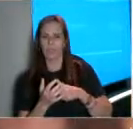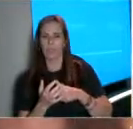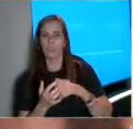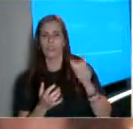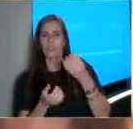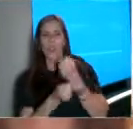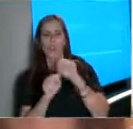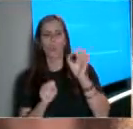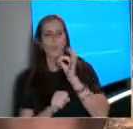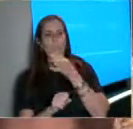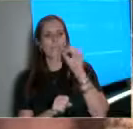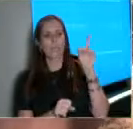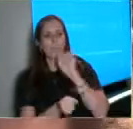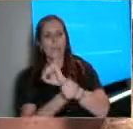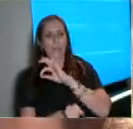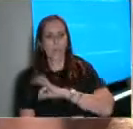תשוחרר מרוסיה?